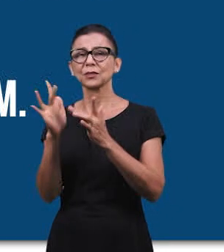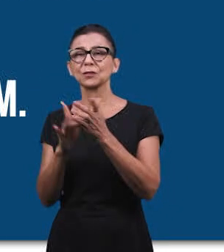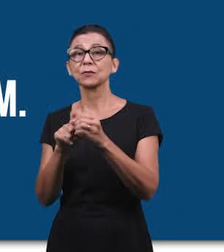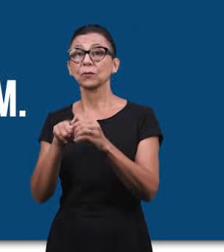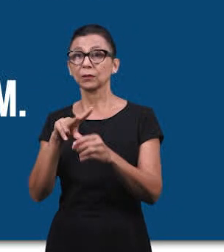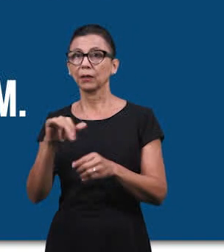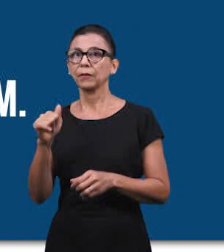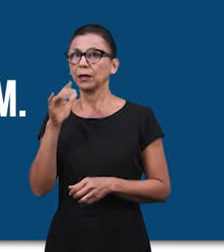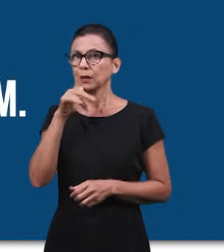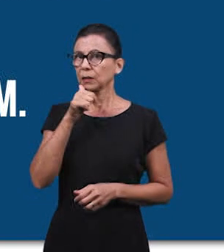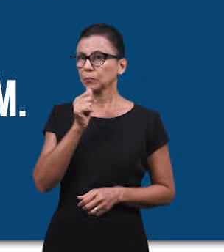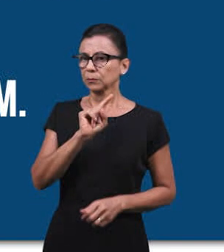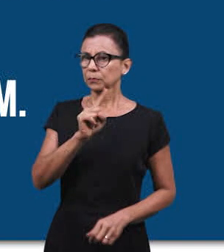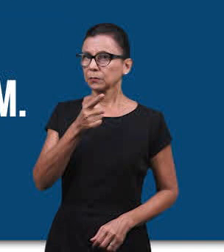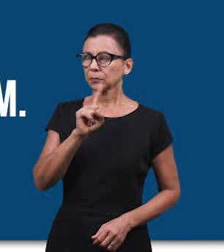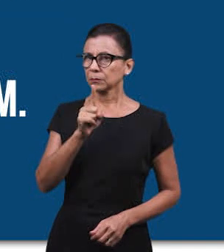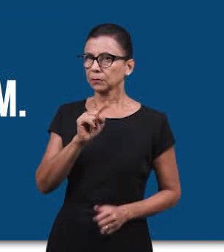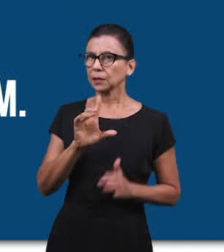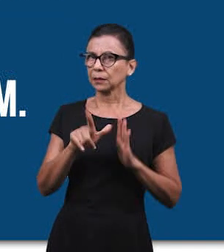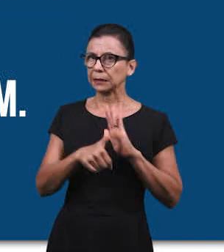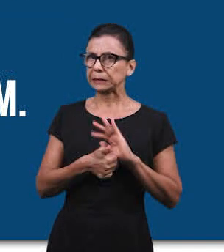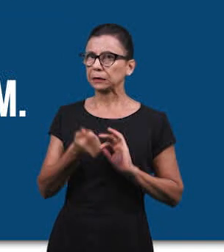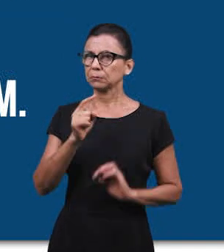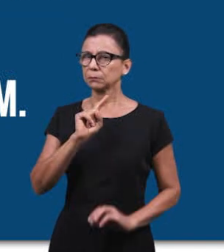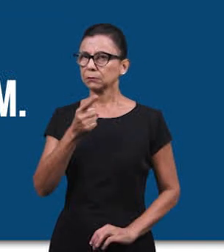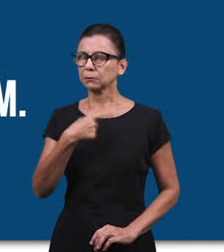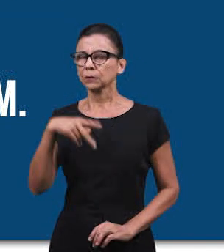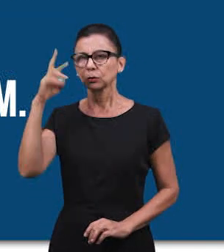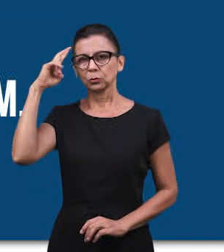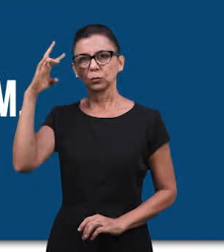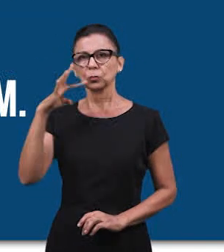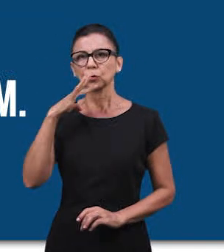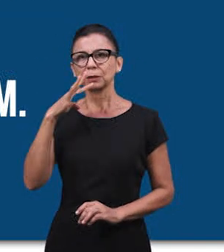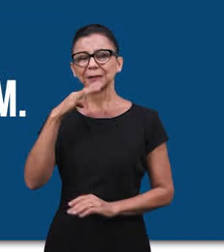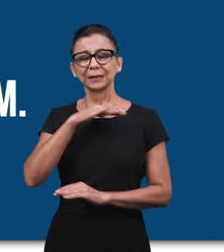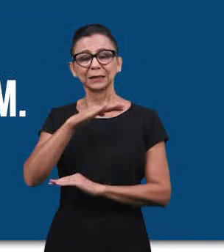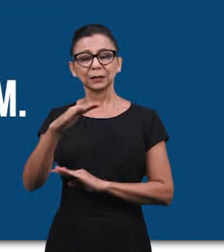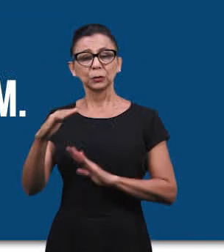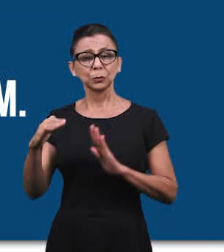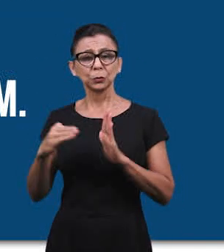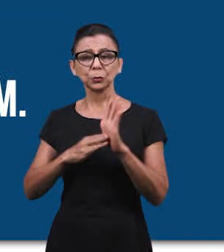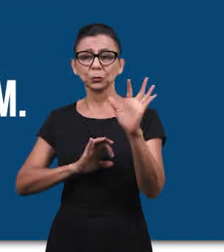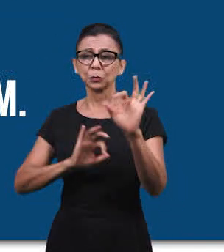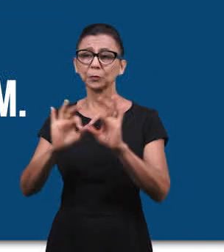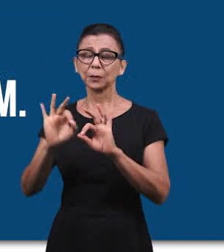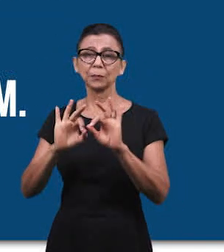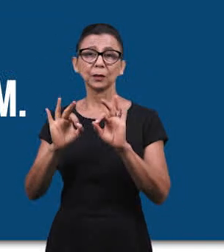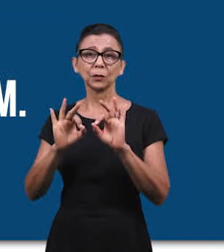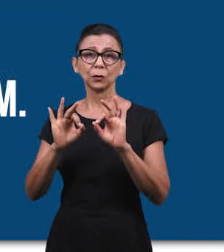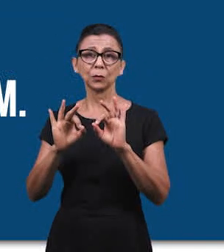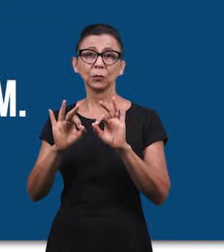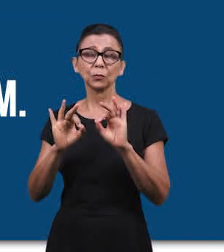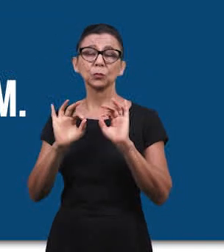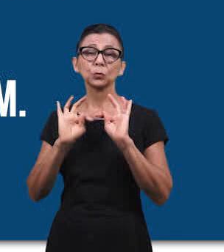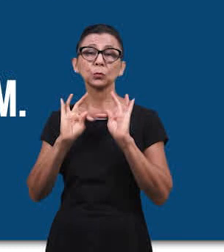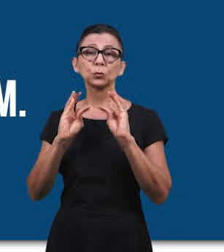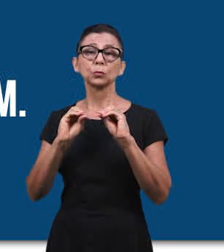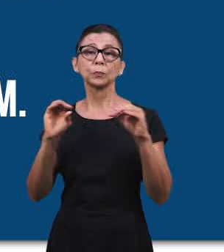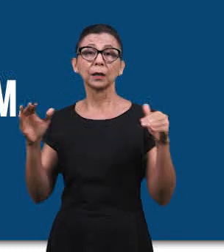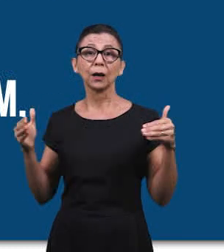и не умедлит. Господь, который знает все, приготовил все, чтобы мы могли